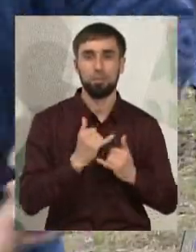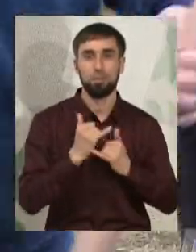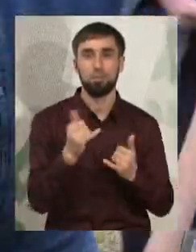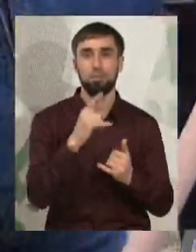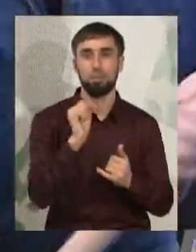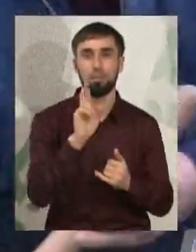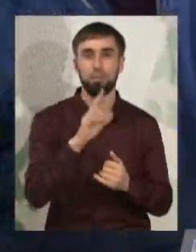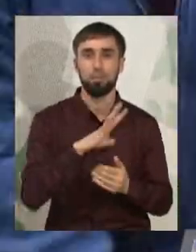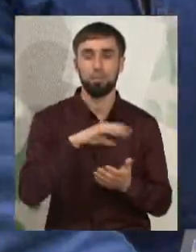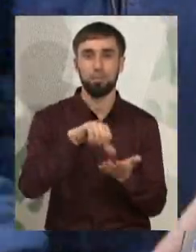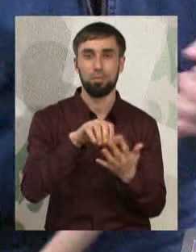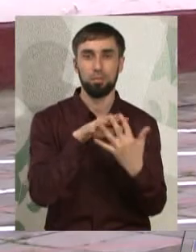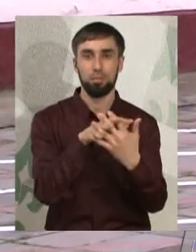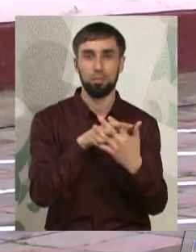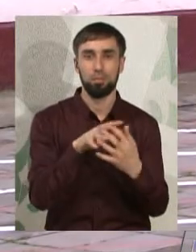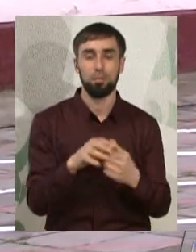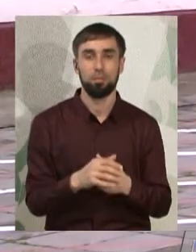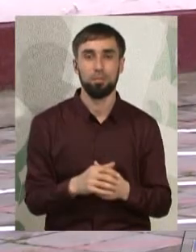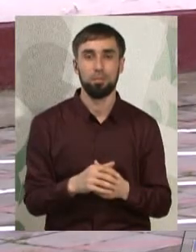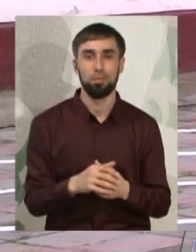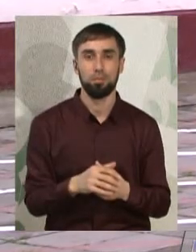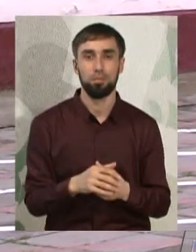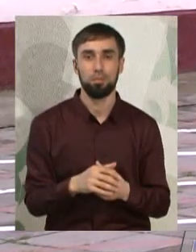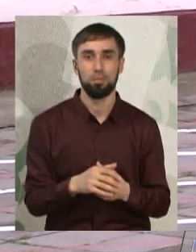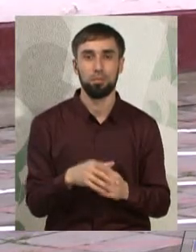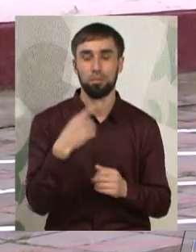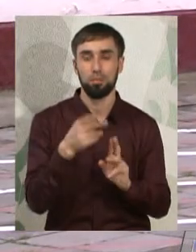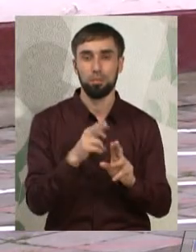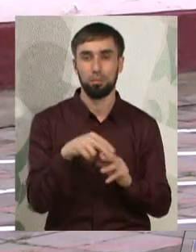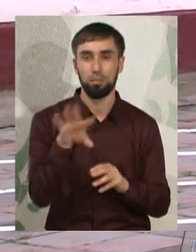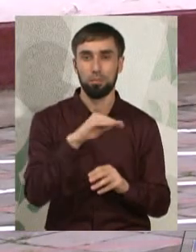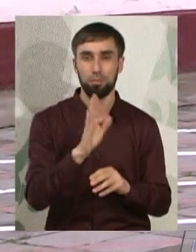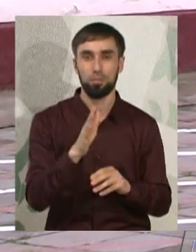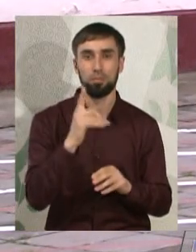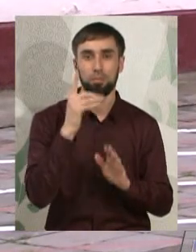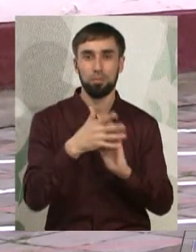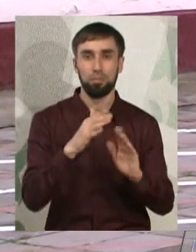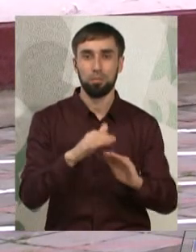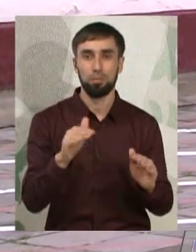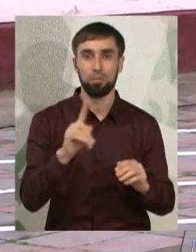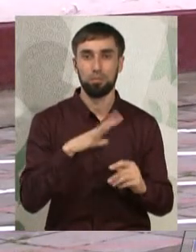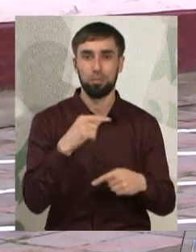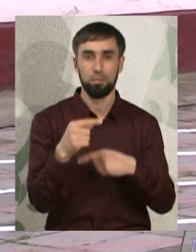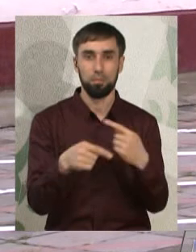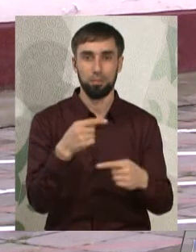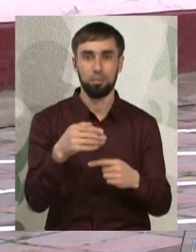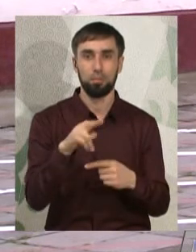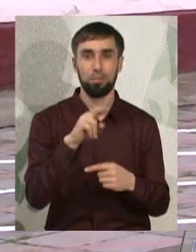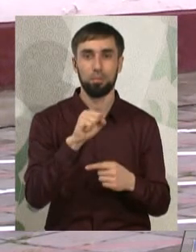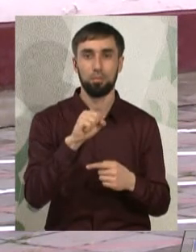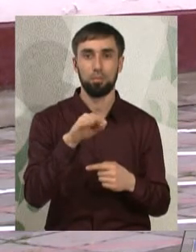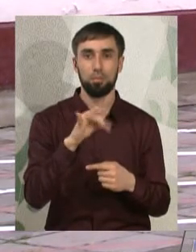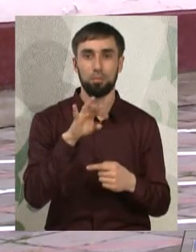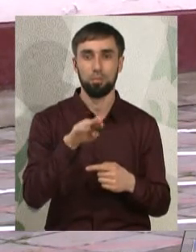Родины в годы Великой Отечественной. Это формирует у детей все-таки навыки патриотического воспитания.